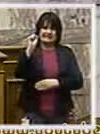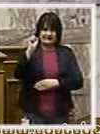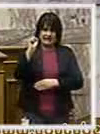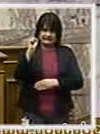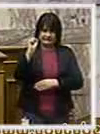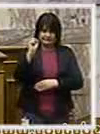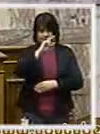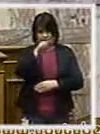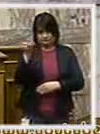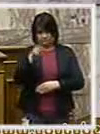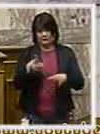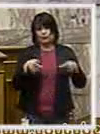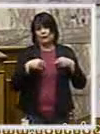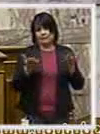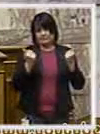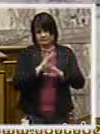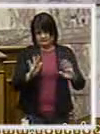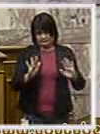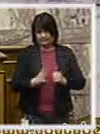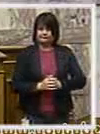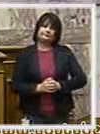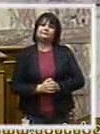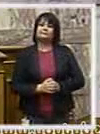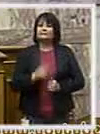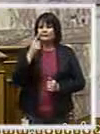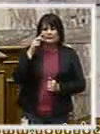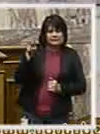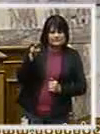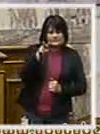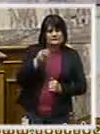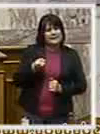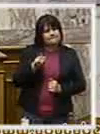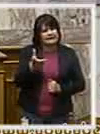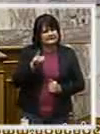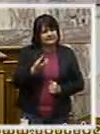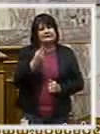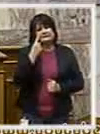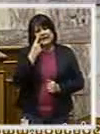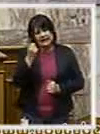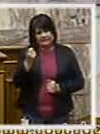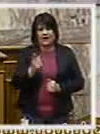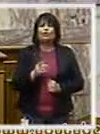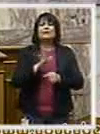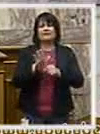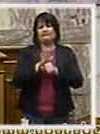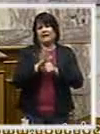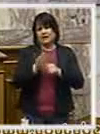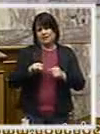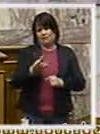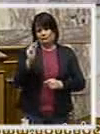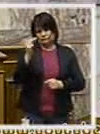αντισταγματικότητας απορρίπτεται. Σας είχαμε τρεις κιόλας. Πέρα από τον κανόνα της δεδηλωμένης που ισχύει σε αυτές τις διαδικασίες, σας